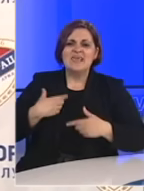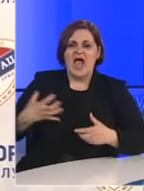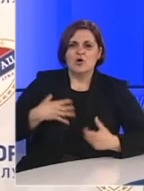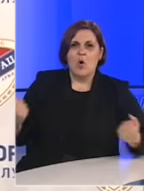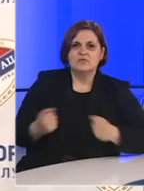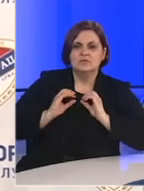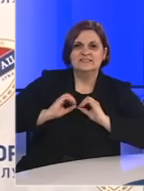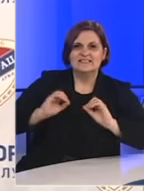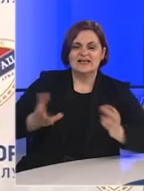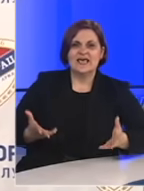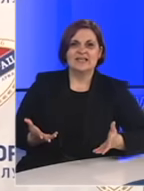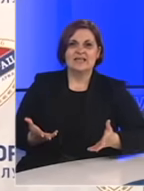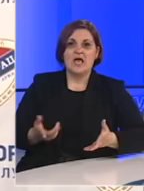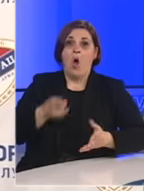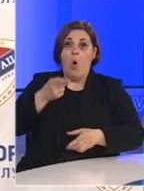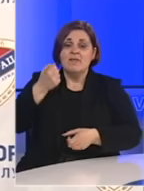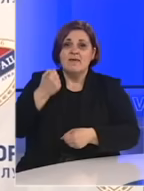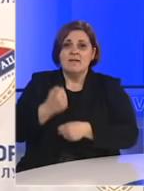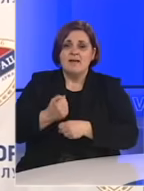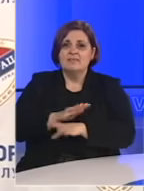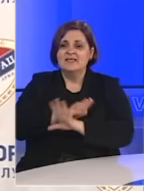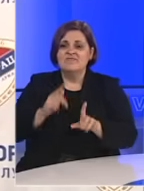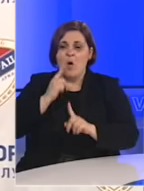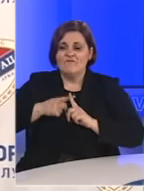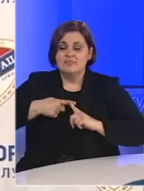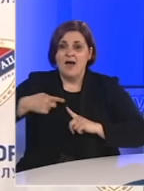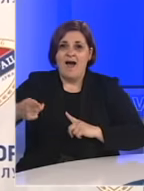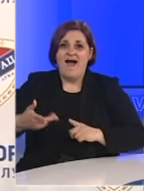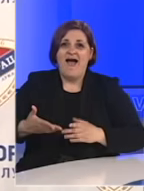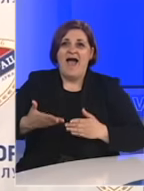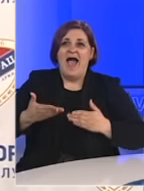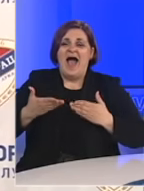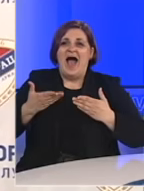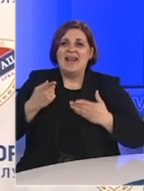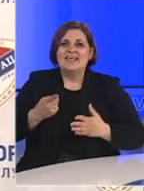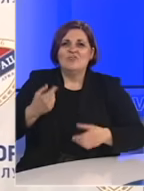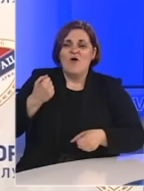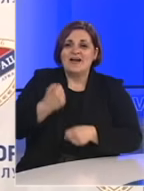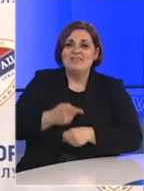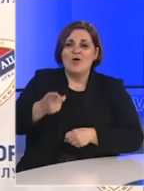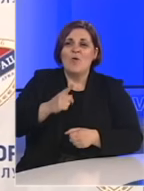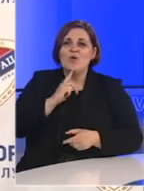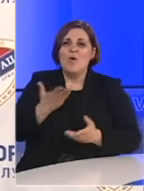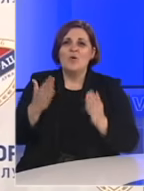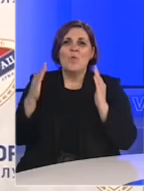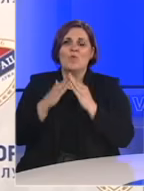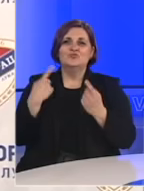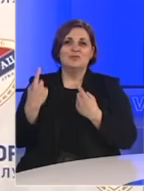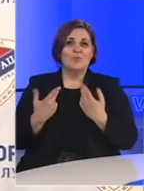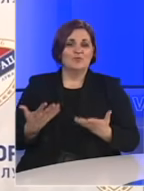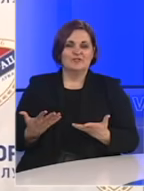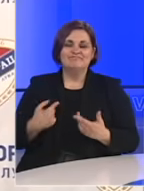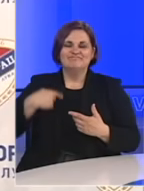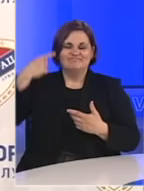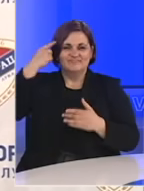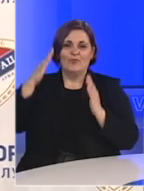trener zlojutro i oni rade sve ove dane. Međutim, taj obim rada koji oni rade je u kućnim uslovima, a mi